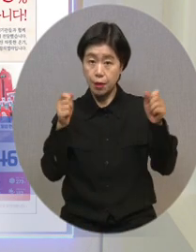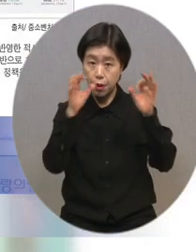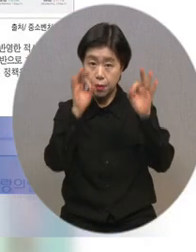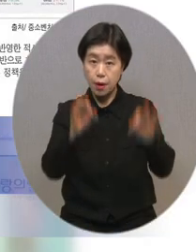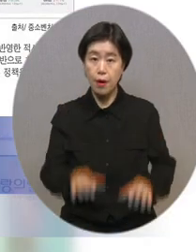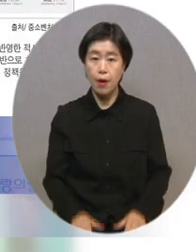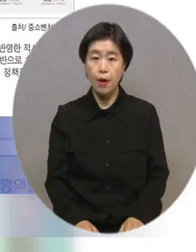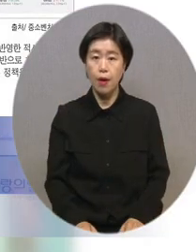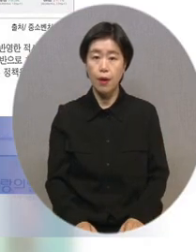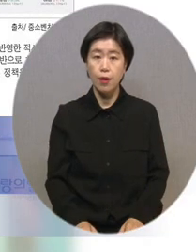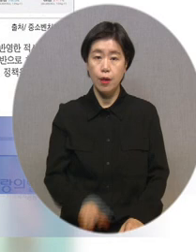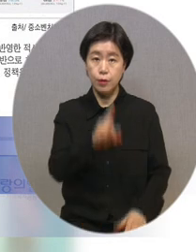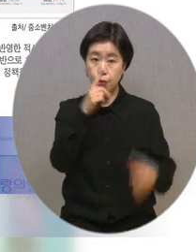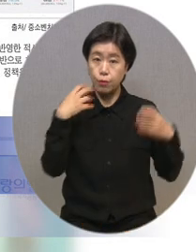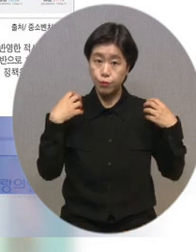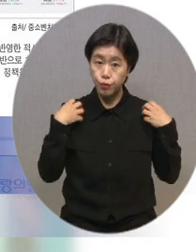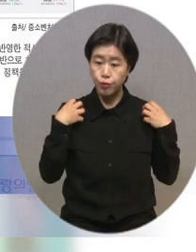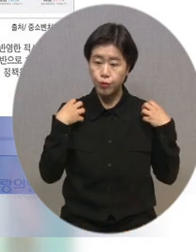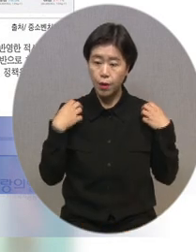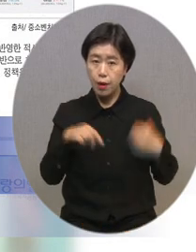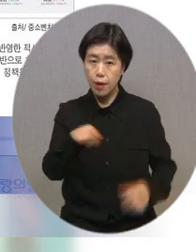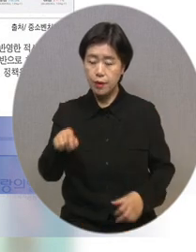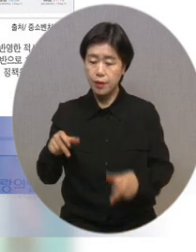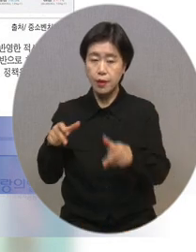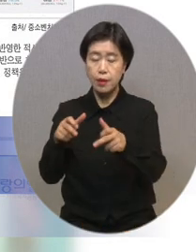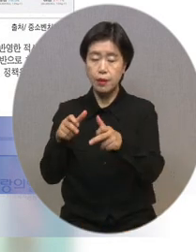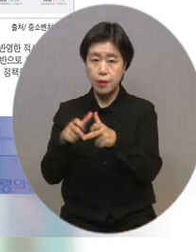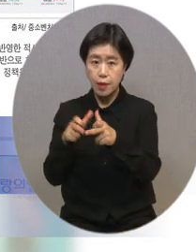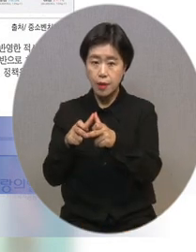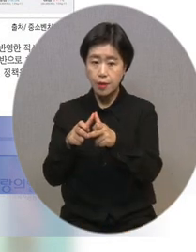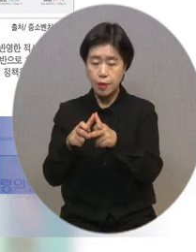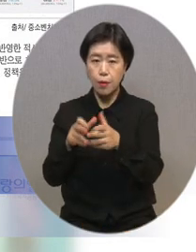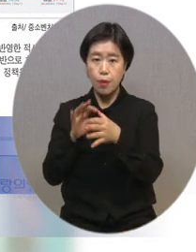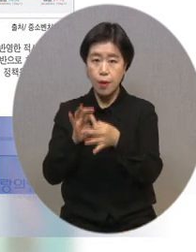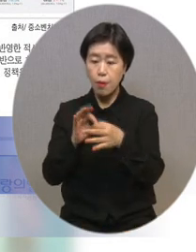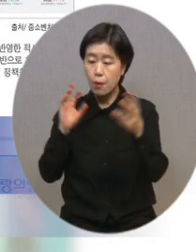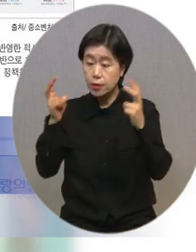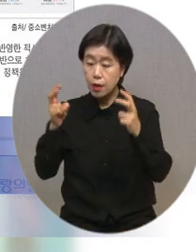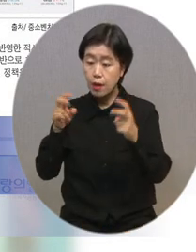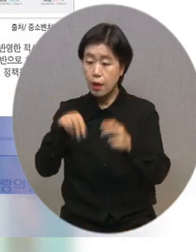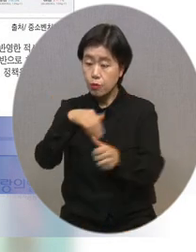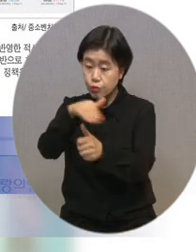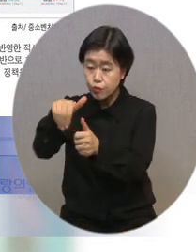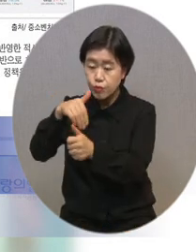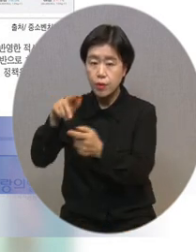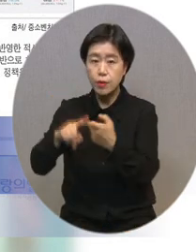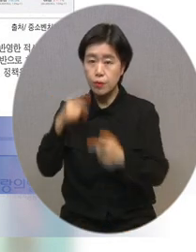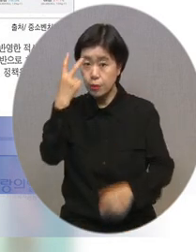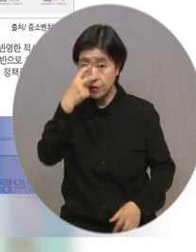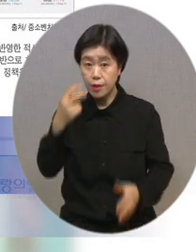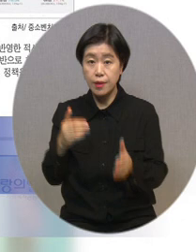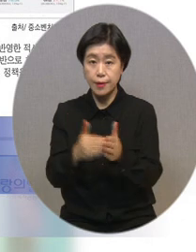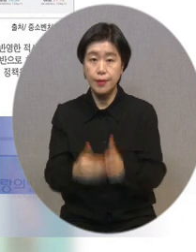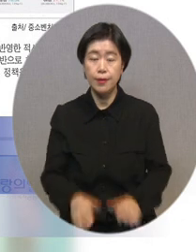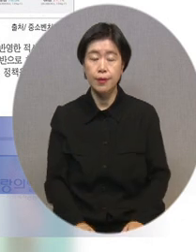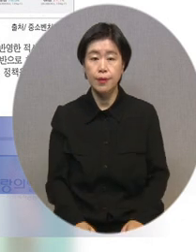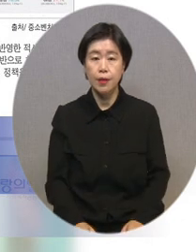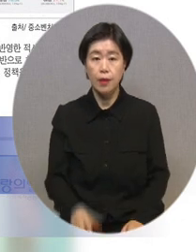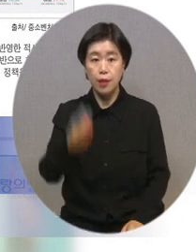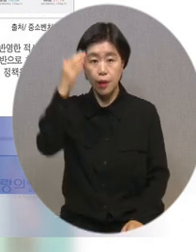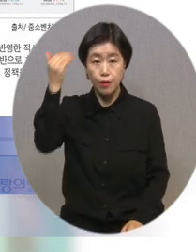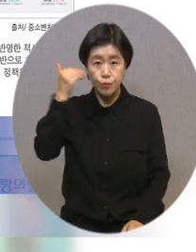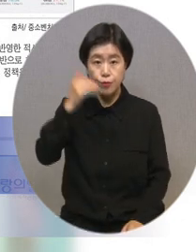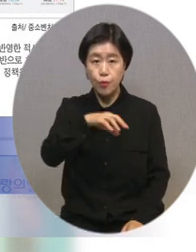중소벤처기업부가 장애인 기업 실태 조사 결과를 발표했다는 내용이 실려 있습니다 국내 장애인 기업은 16만